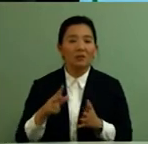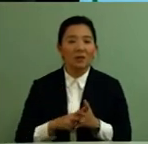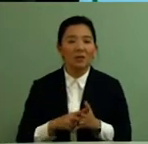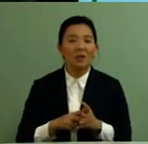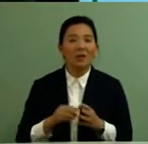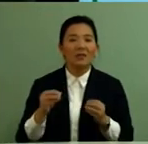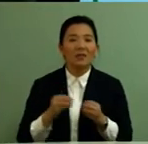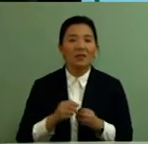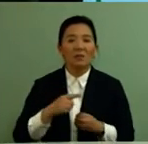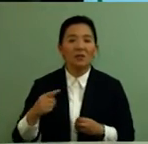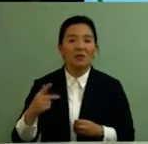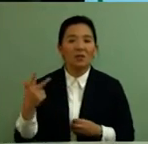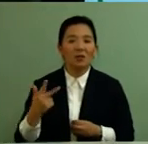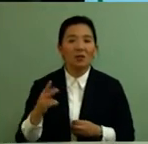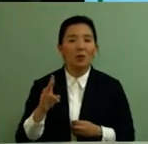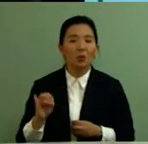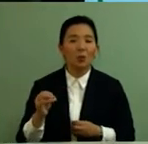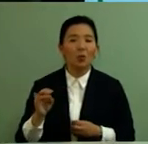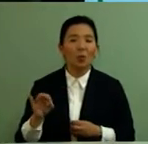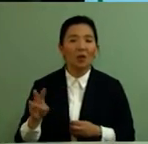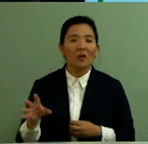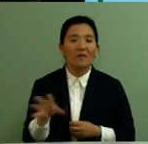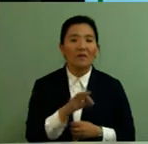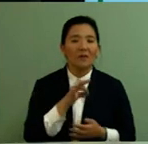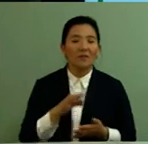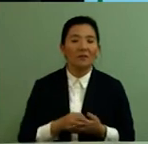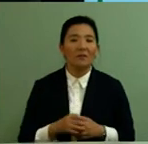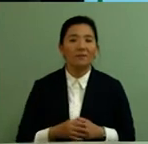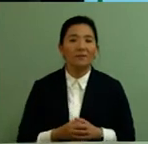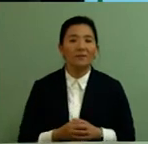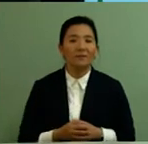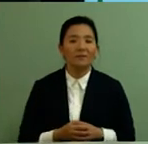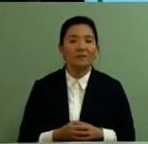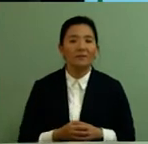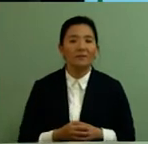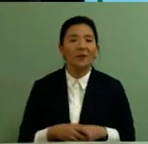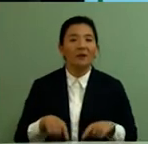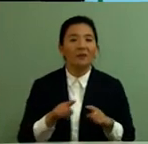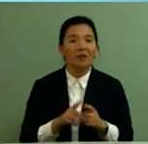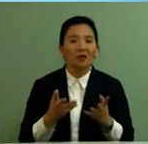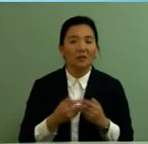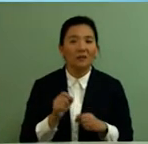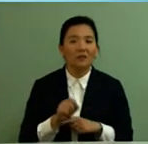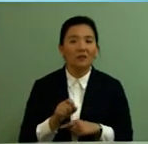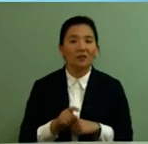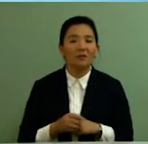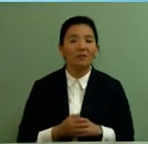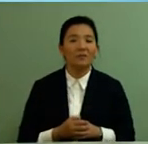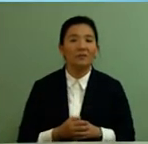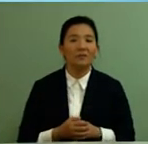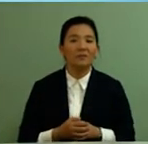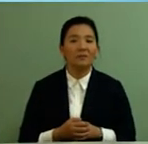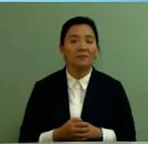0,18 на 10 минус 3 ньютон. Весь ответ. Так решаются задачи.